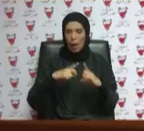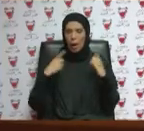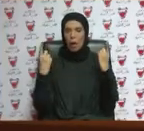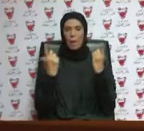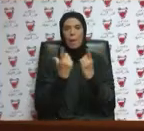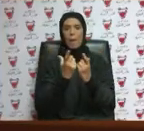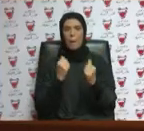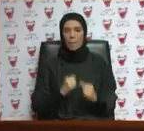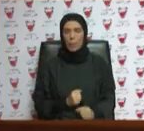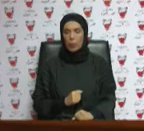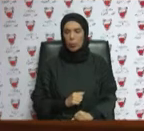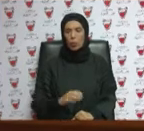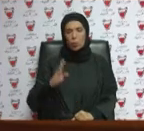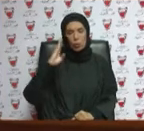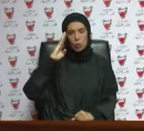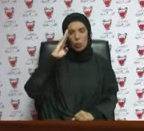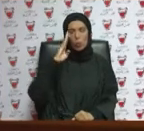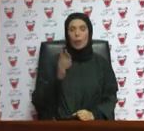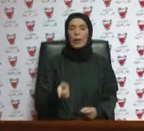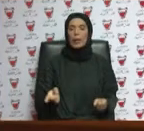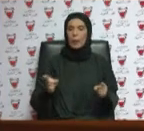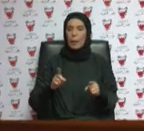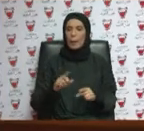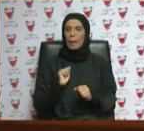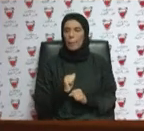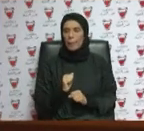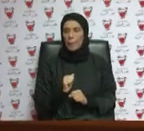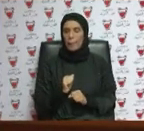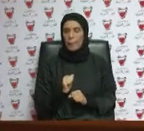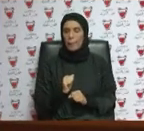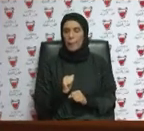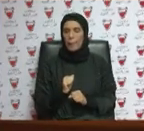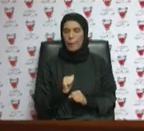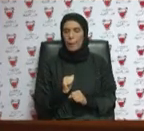أعضاء اللجنة. كما أتوجه بالشكر إلى زملائي الأعزاء